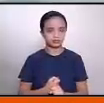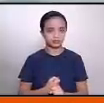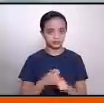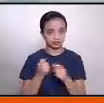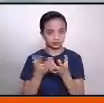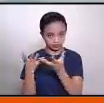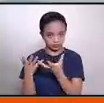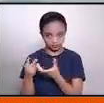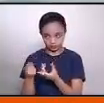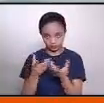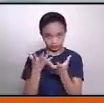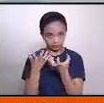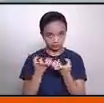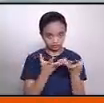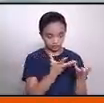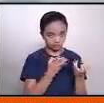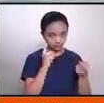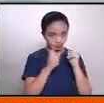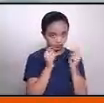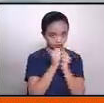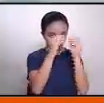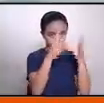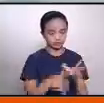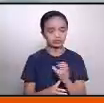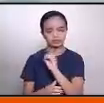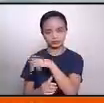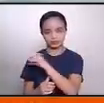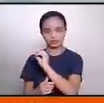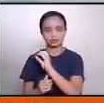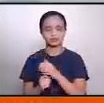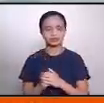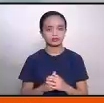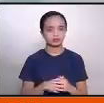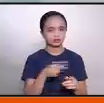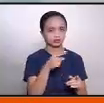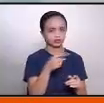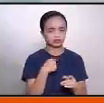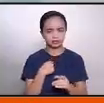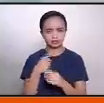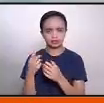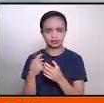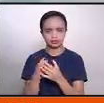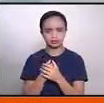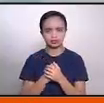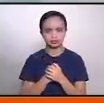Gusto mo kausapin si Prof? Opo. Sige. Gusto ko lang naman sa'yo.